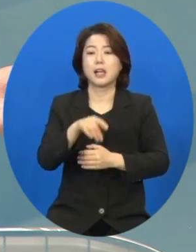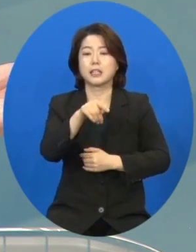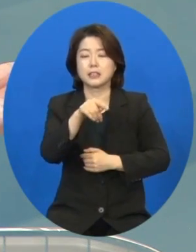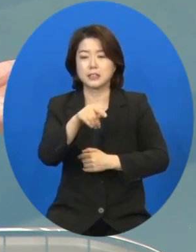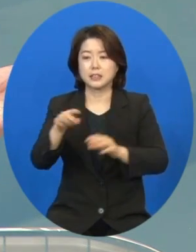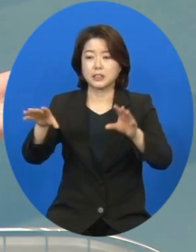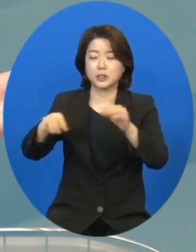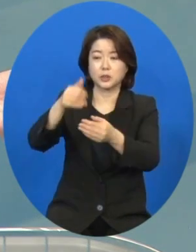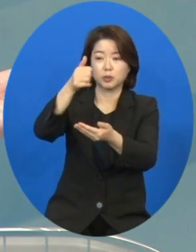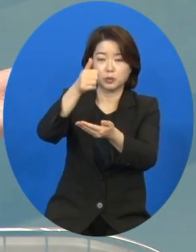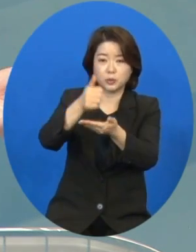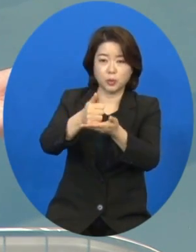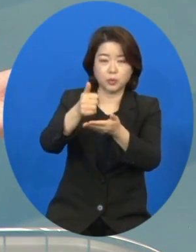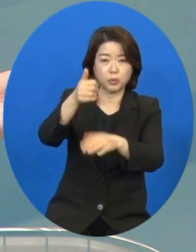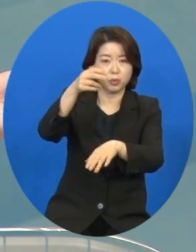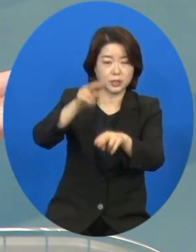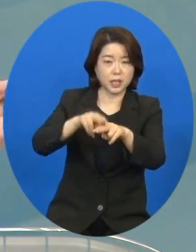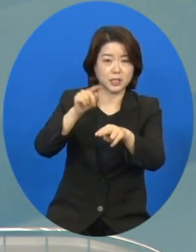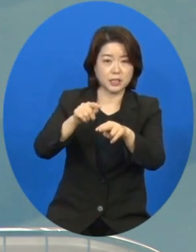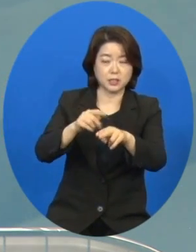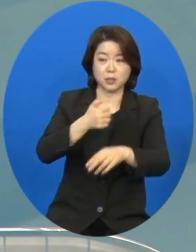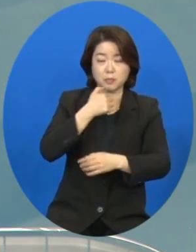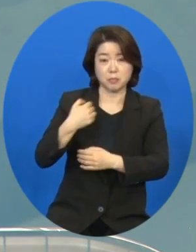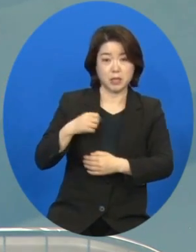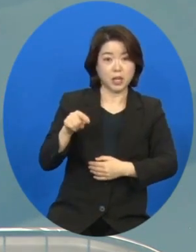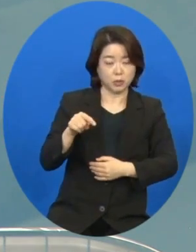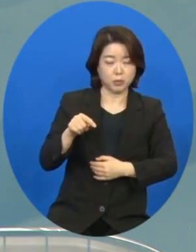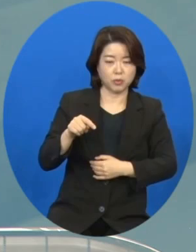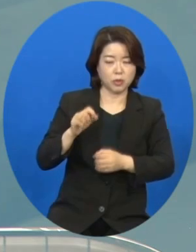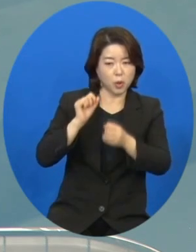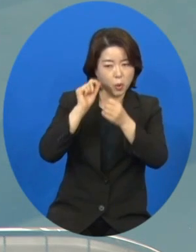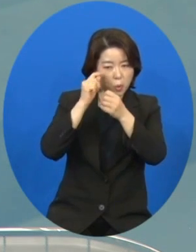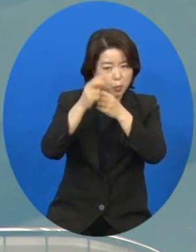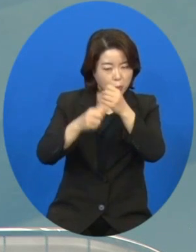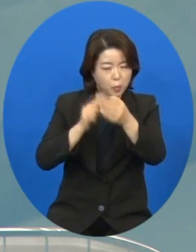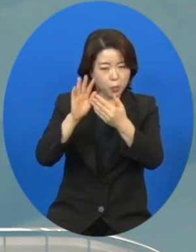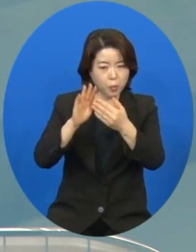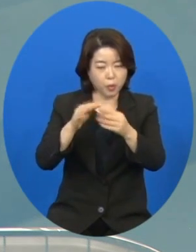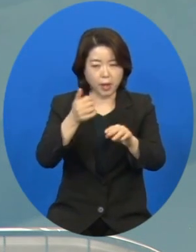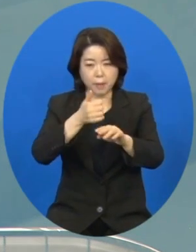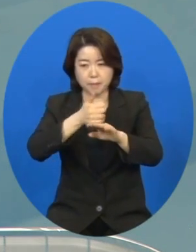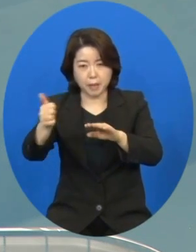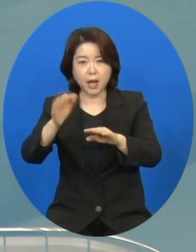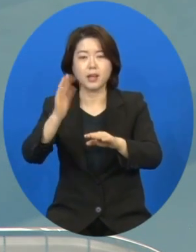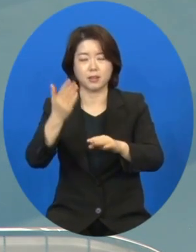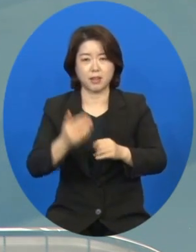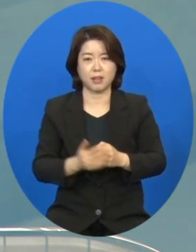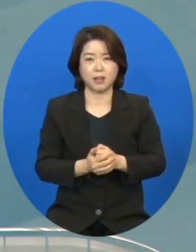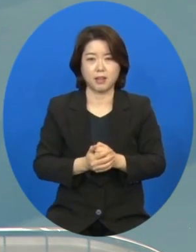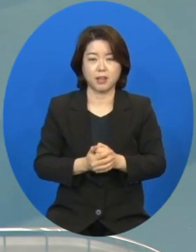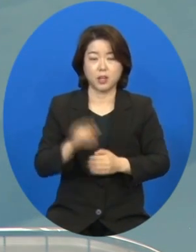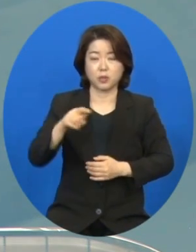자리에서 쫓겨납니다. 그리고 그가 갈리굴라 황제 때